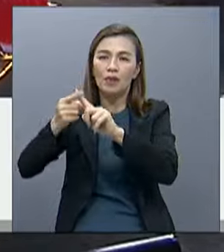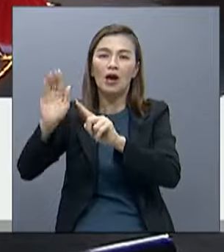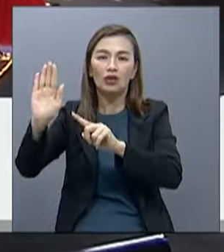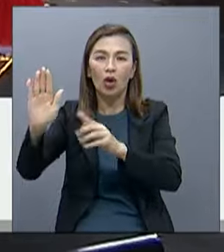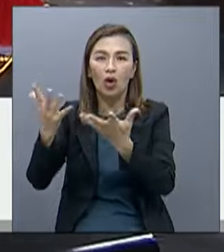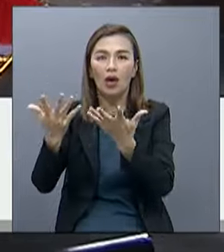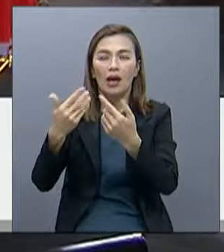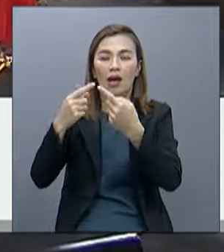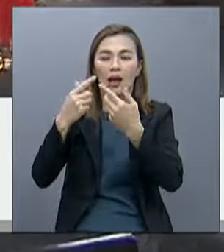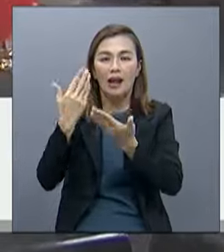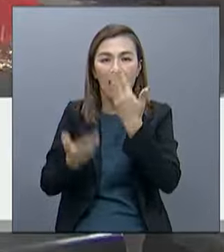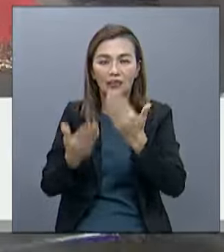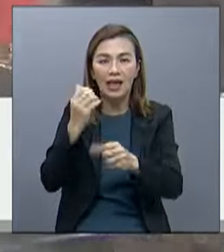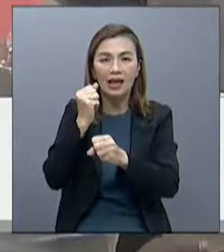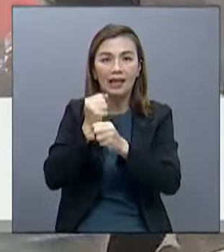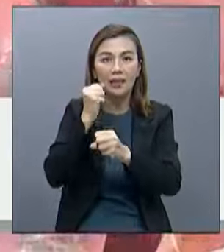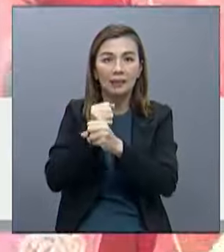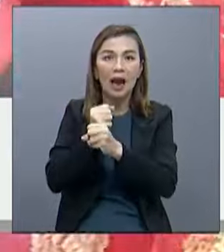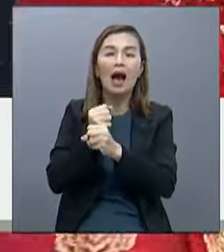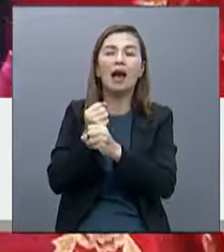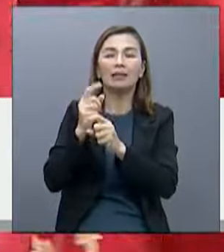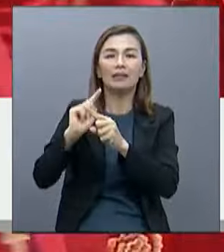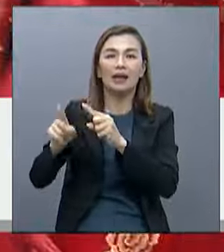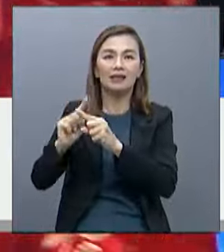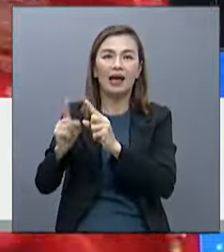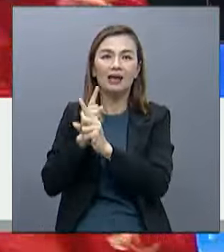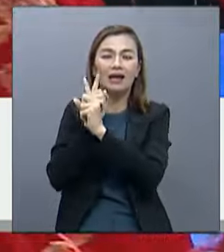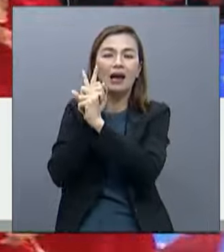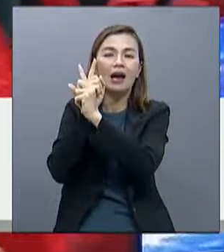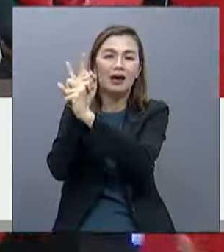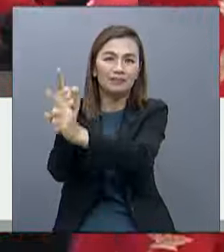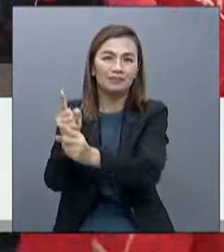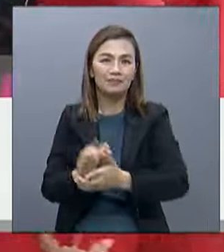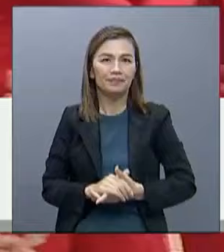การณ์ตรงจากการทำงานตามรอย